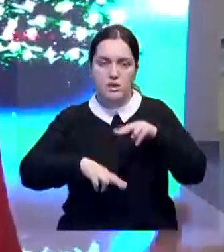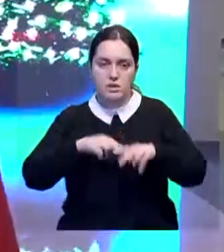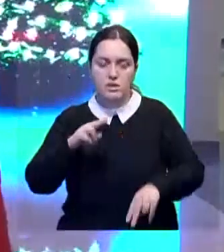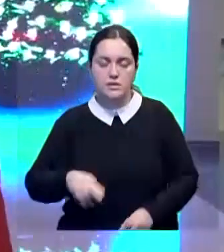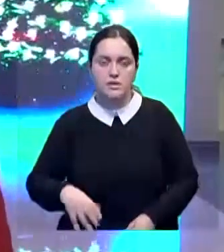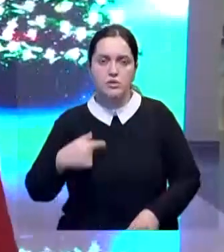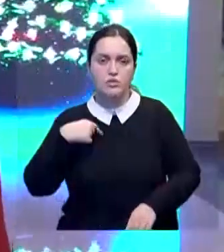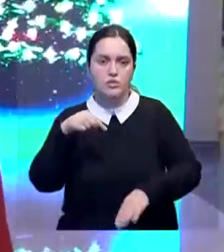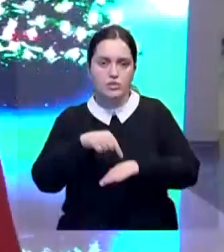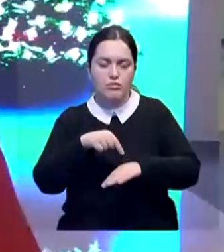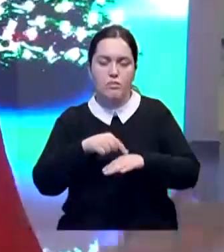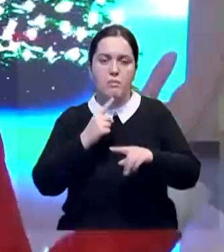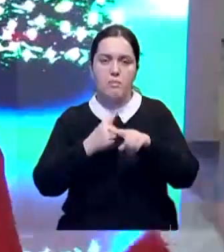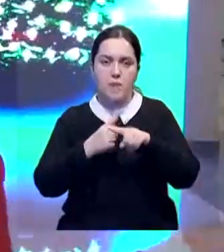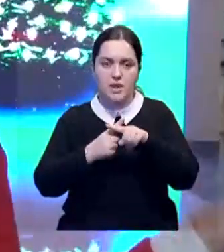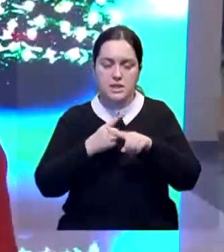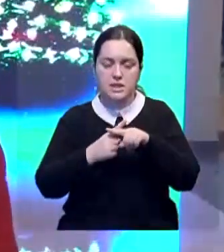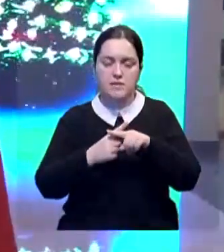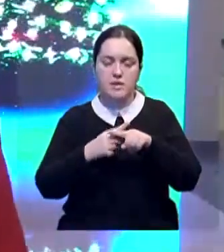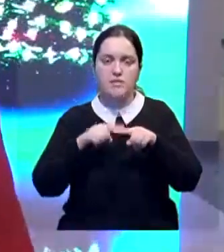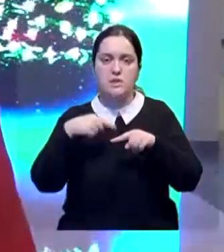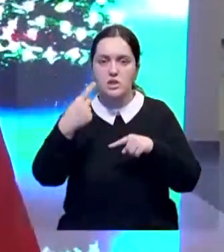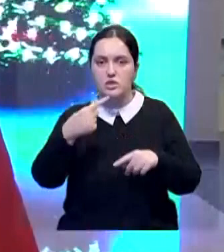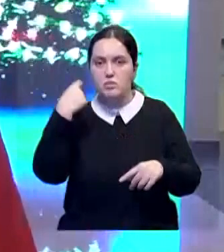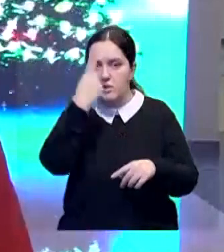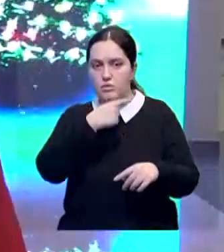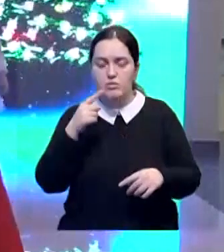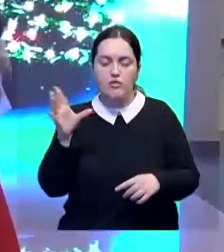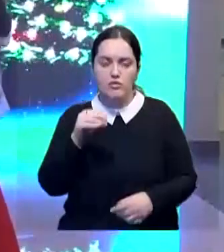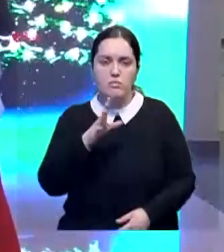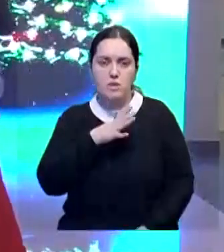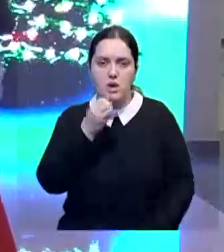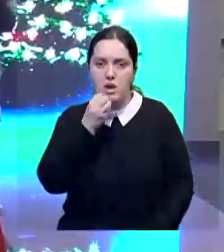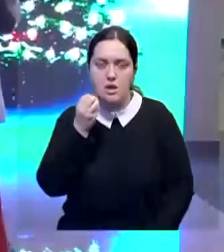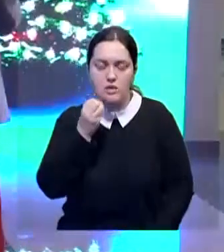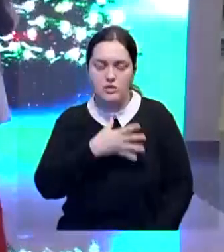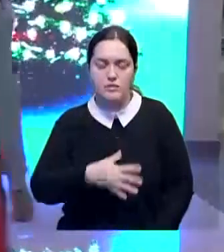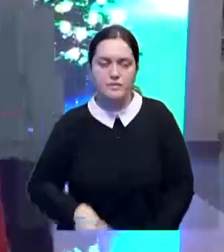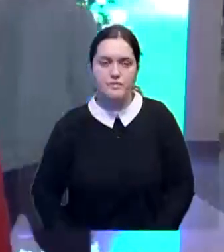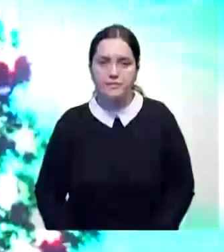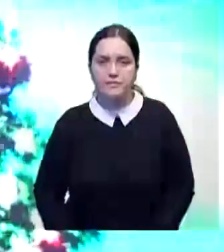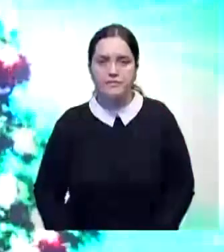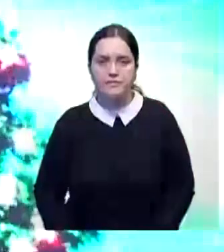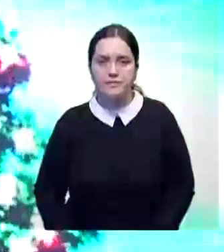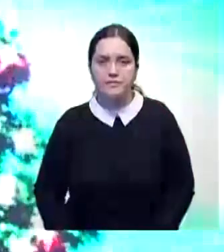жду эмоций, позитива в следующем году. Вот, и чтобы вообще было все хорошо. С Новым годом!